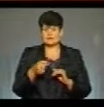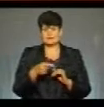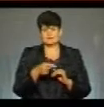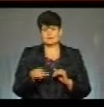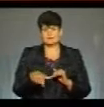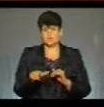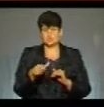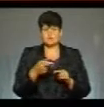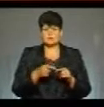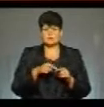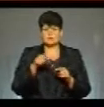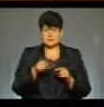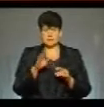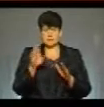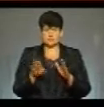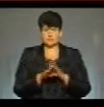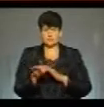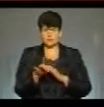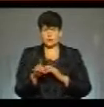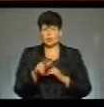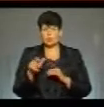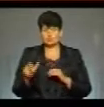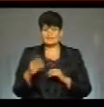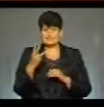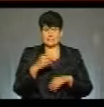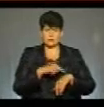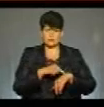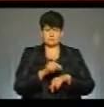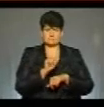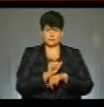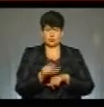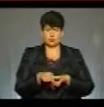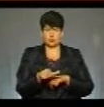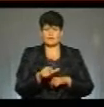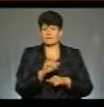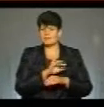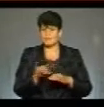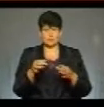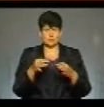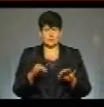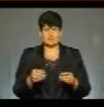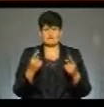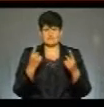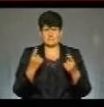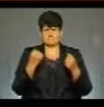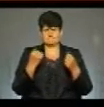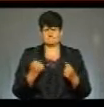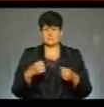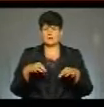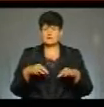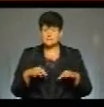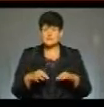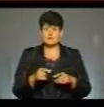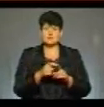містом Скалат і селом Колодіївка під Волочиського району люди на 3 години перекрили дорогу на і не пропускали великогабаритний транспорт. За